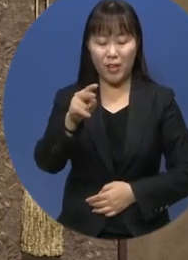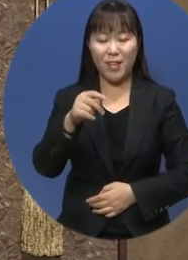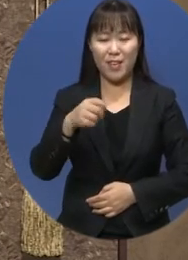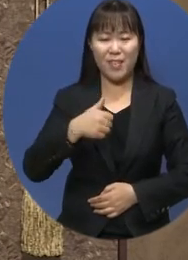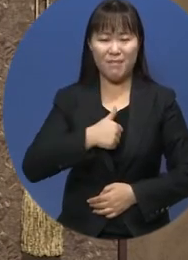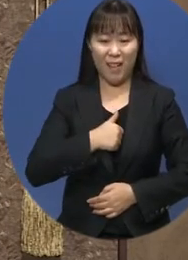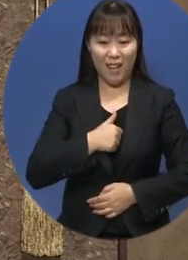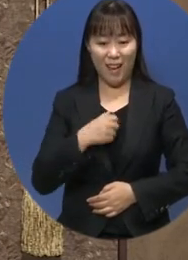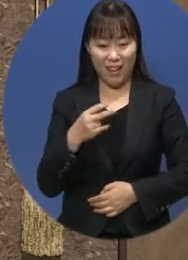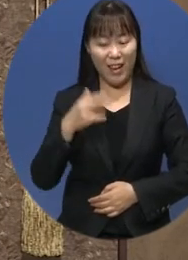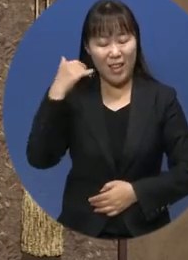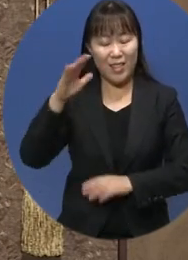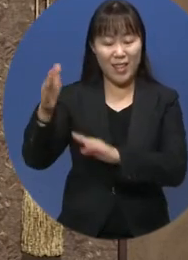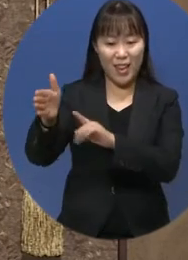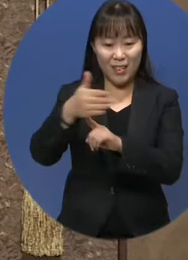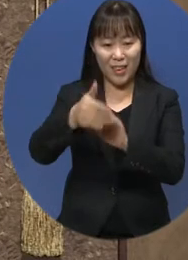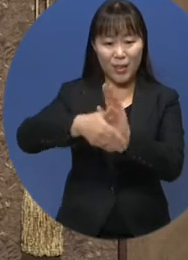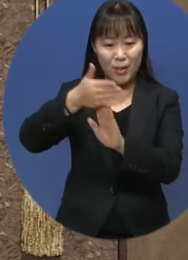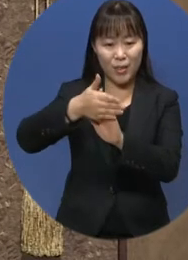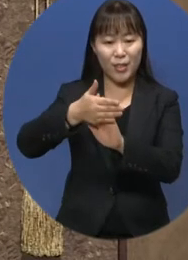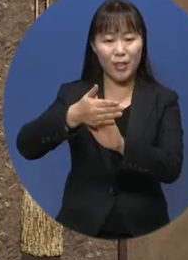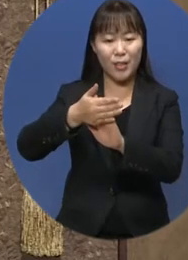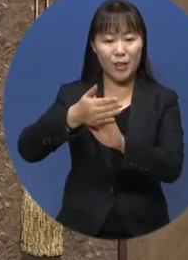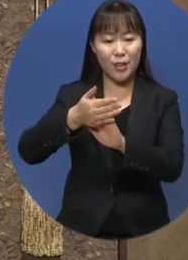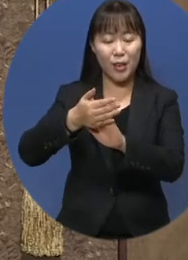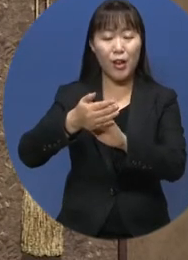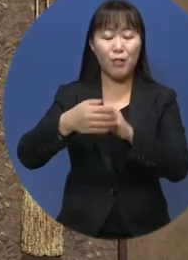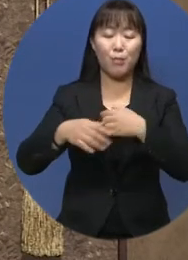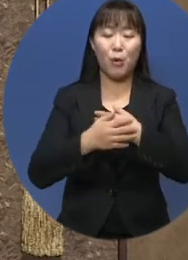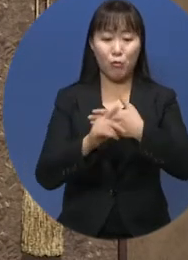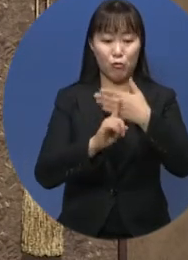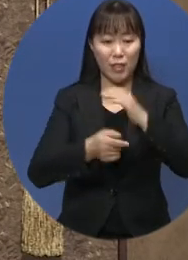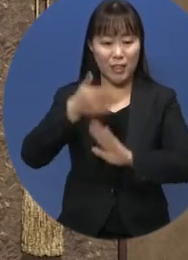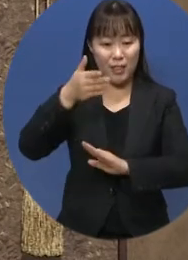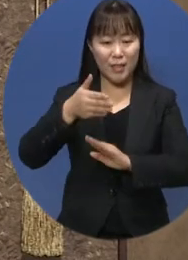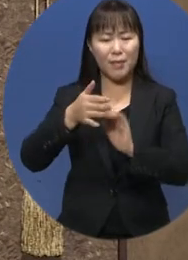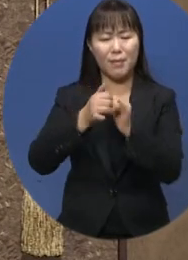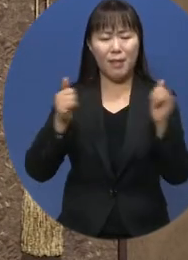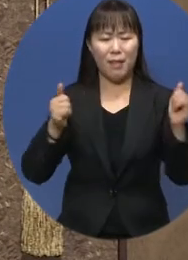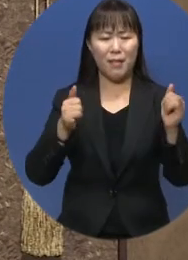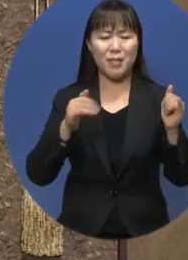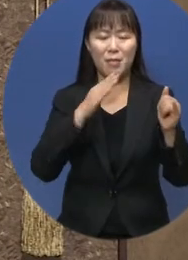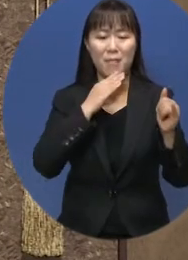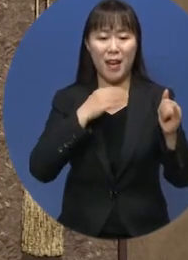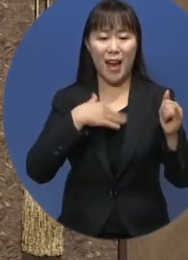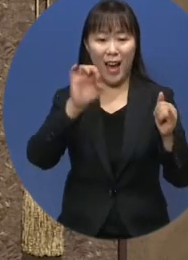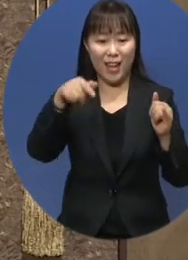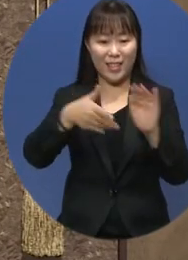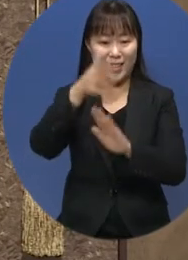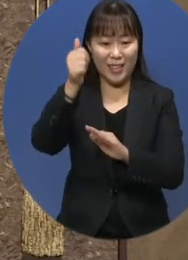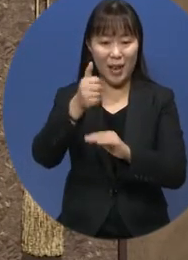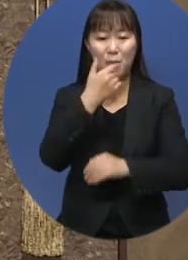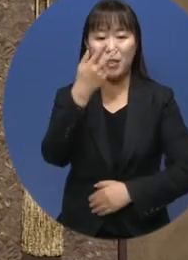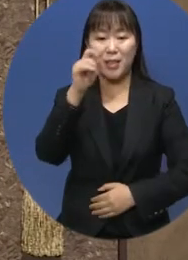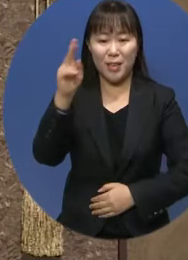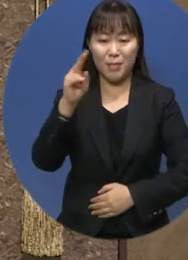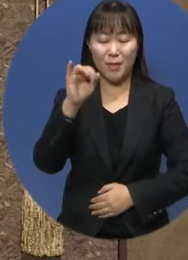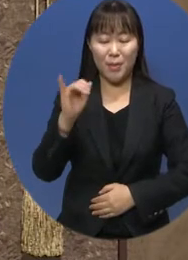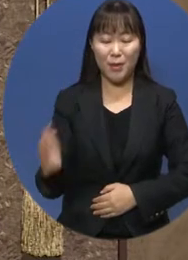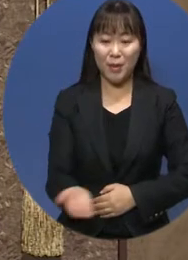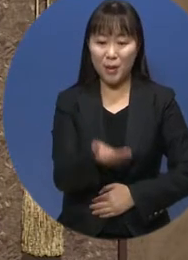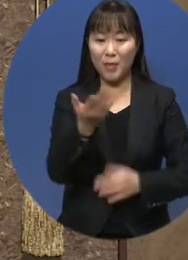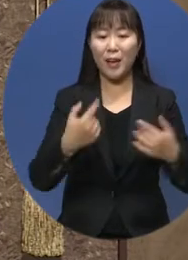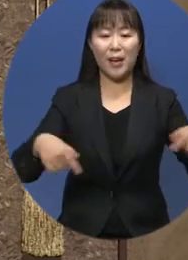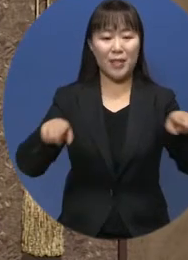억 우리 시민 한국 특별 시에 이렇게 안승남 이상이 행복시대 로 활짝 여는 우리 복지 dd 시청자 분들과